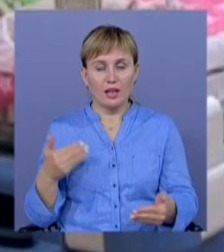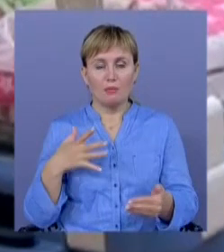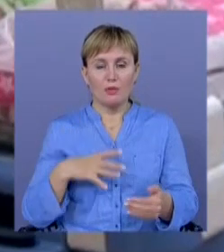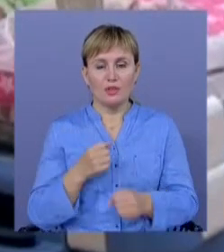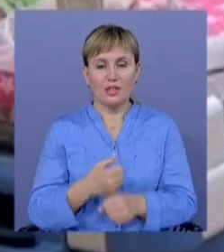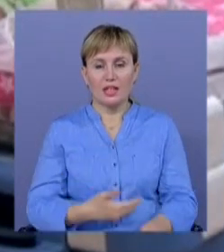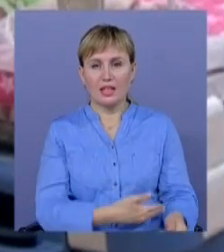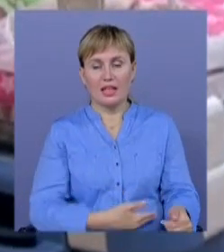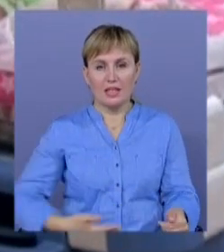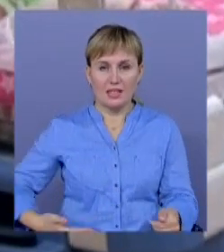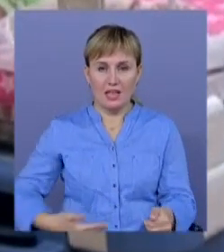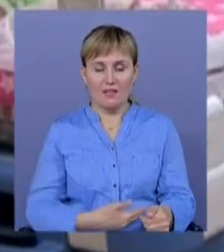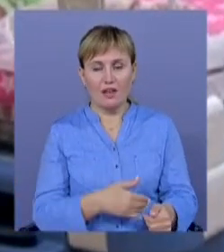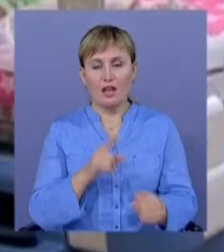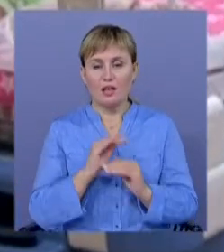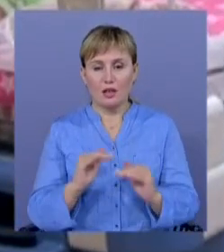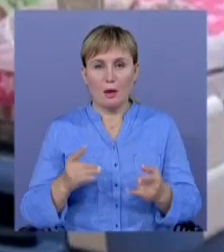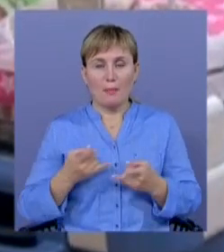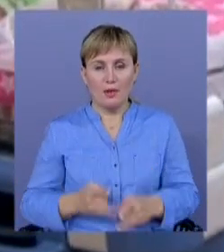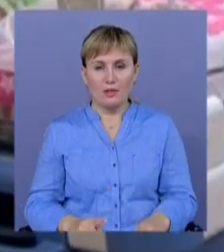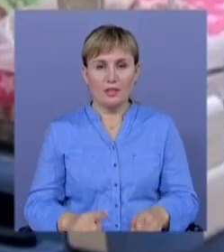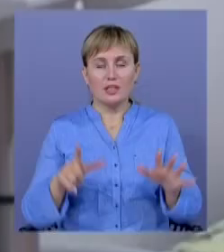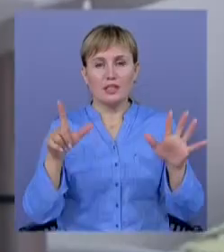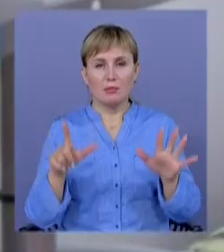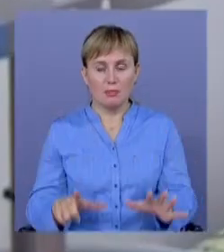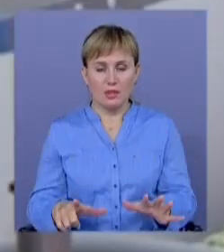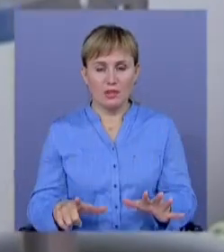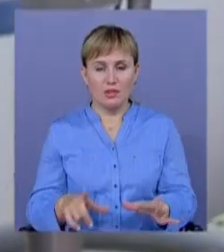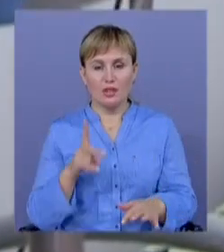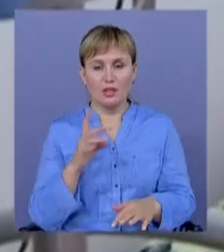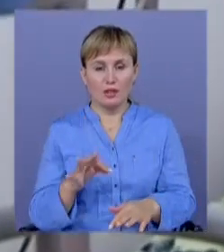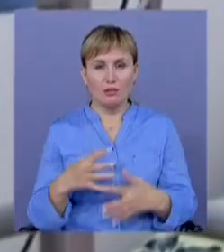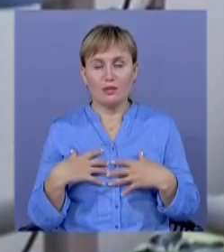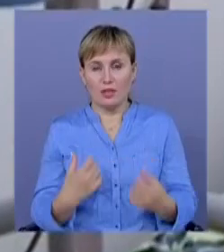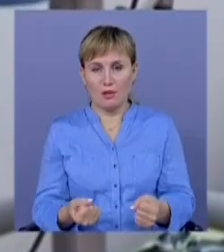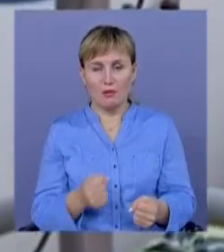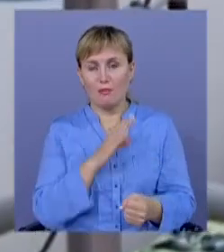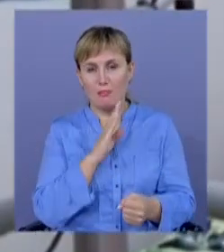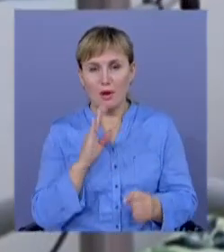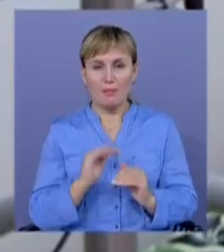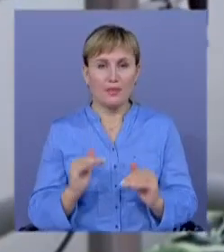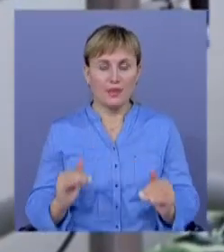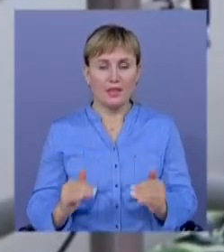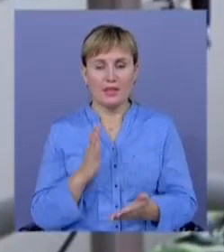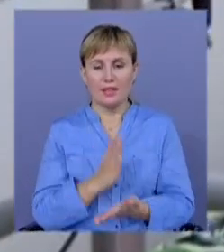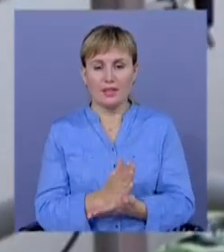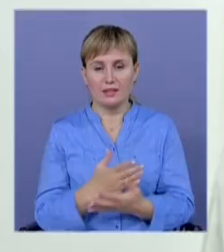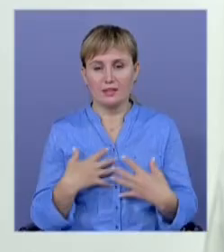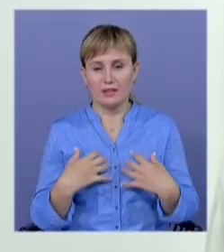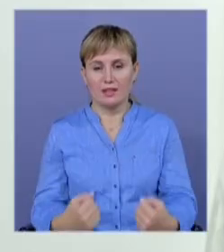Пришлось сделать кесарево сечение. Малыши появились на свет 7-месячными. Но ни здоровью мамы, ни новорожденным ничто не